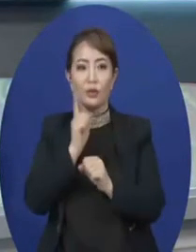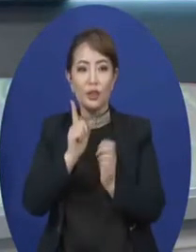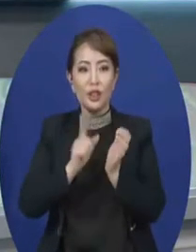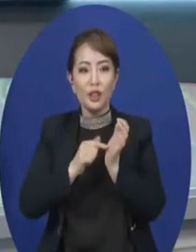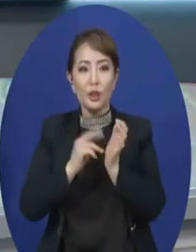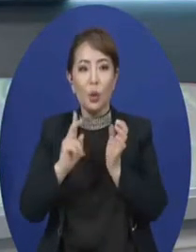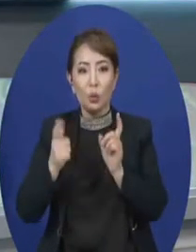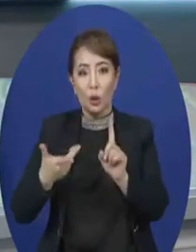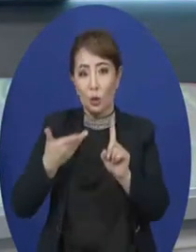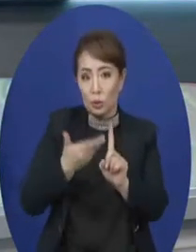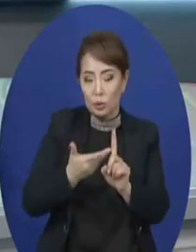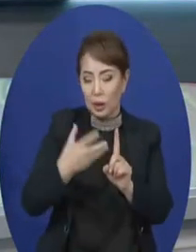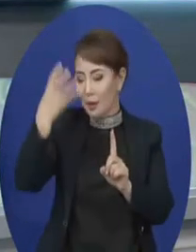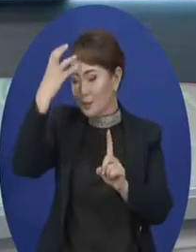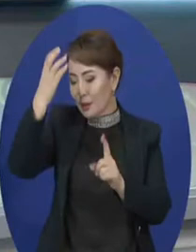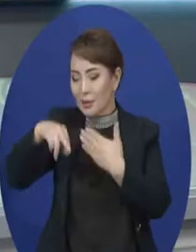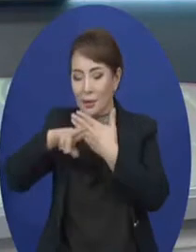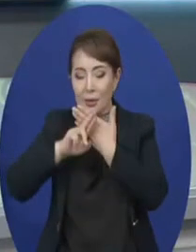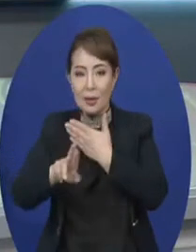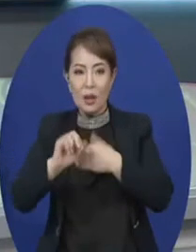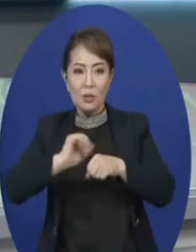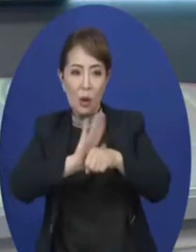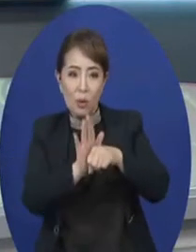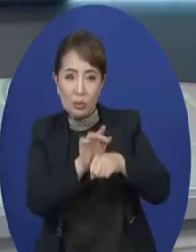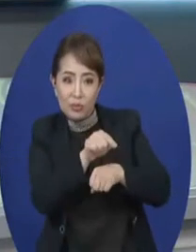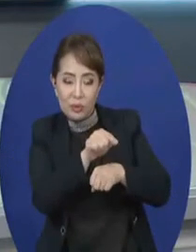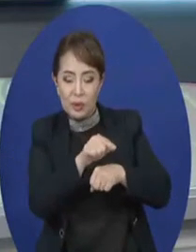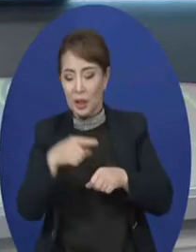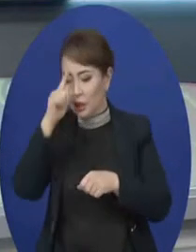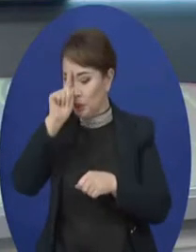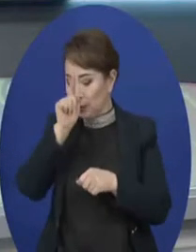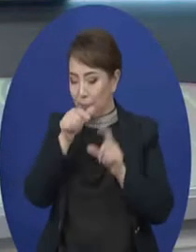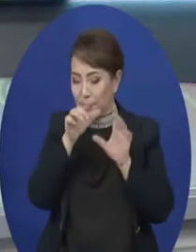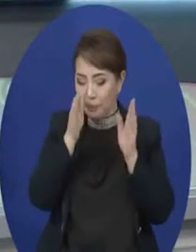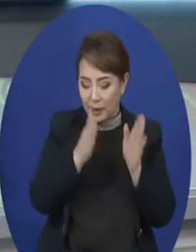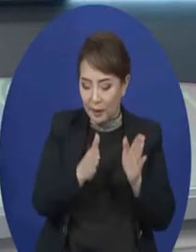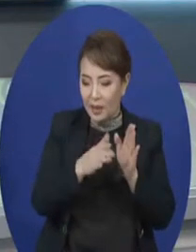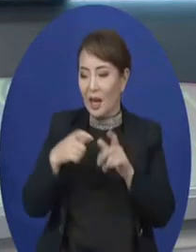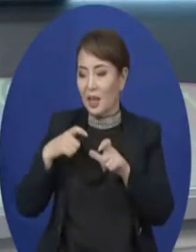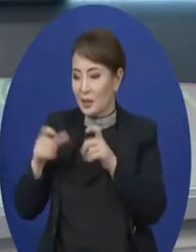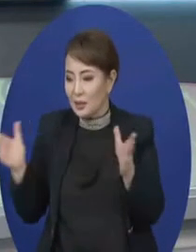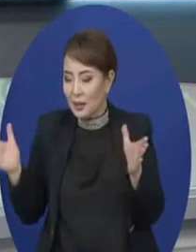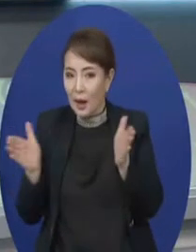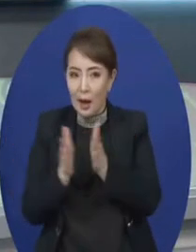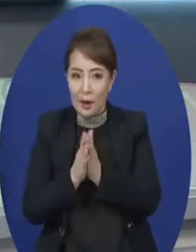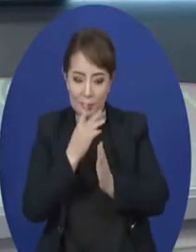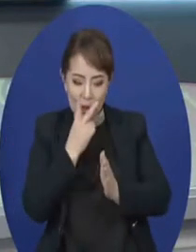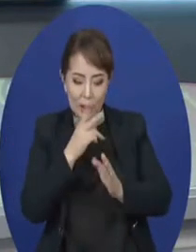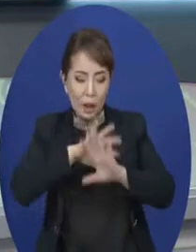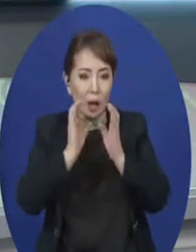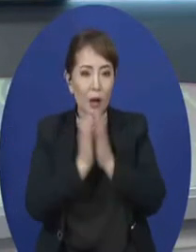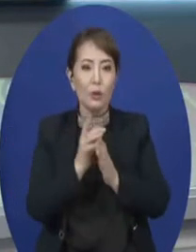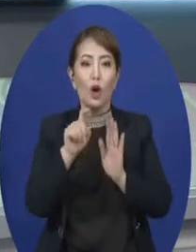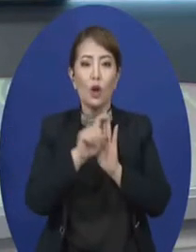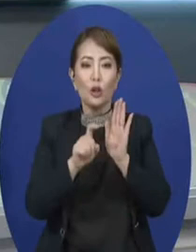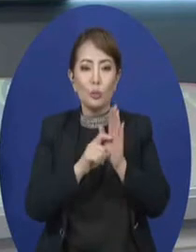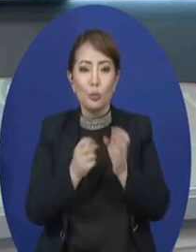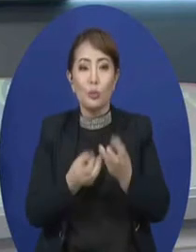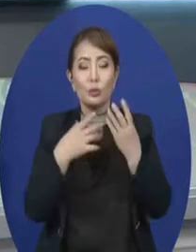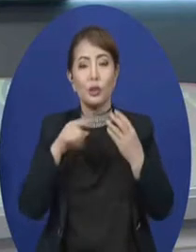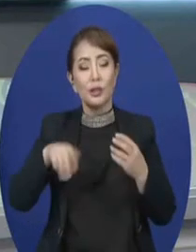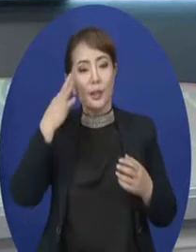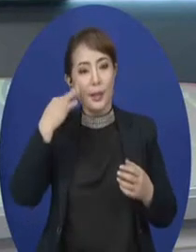болголоо. Засгийн газар цаашдаа цар тахлын эрүүл мэнд эдийн засгийн хувьд хамтдан харж, цогц хөтөлбөр боловсруулж, энэ лав гарагт